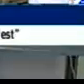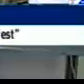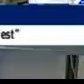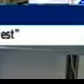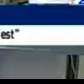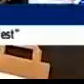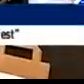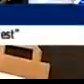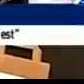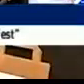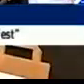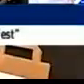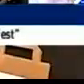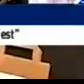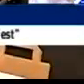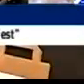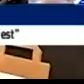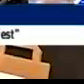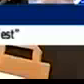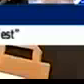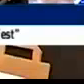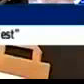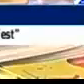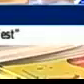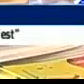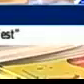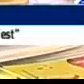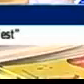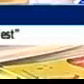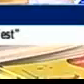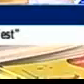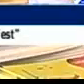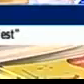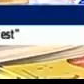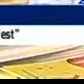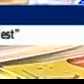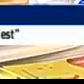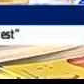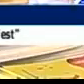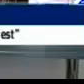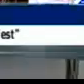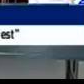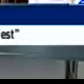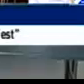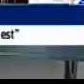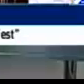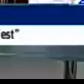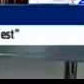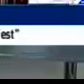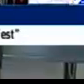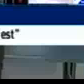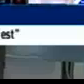piața noastră accesibile, ținând cont că sunt cărți care trebuie să le avem neapărat în biblioteca noastră, ne bucurăm